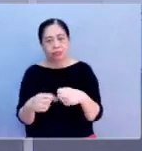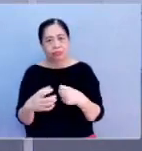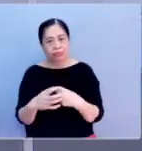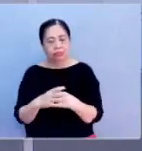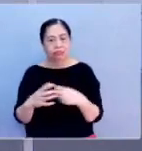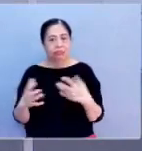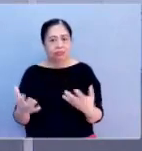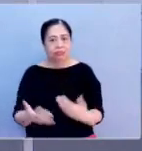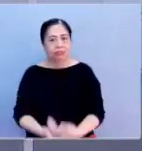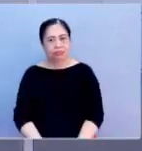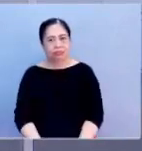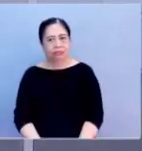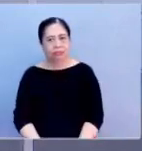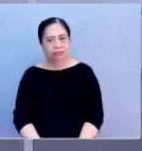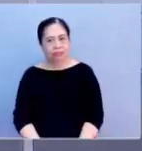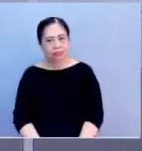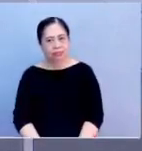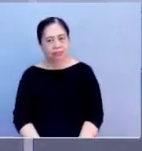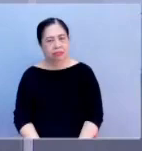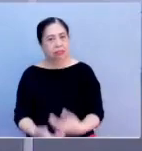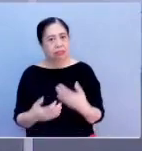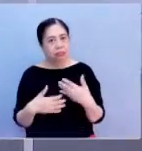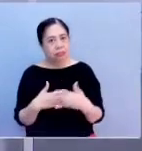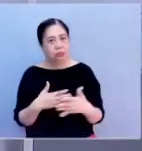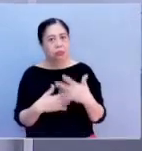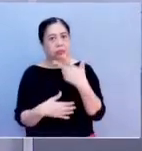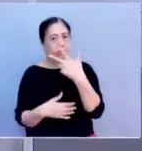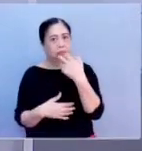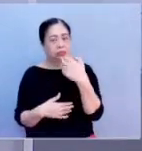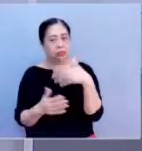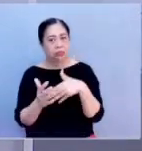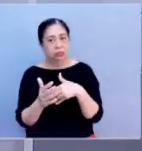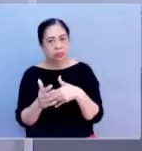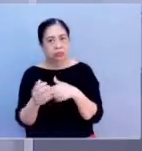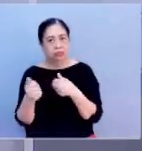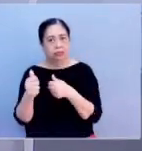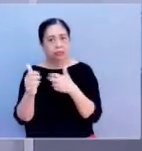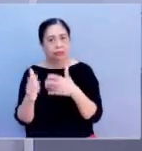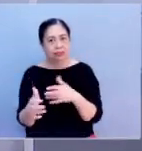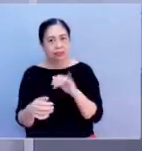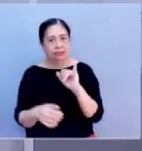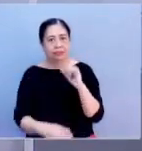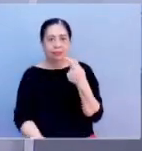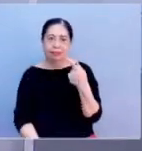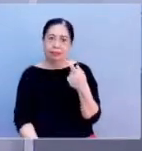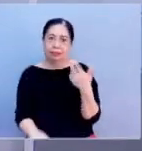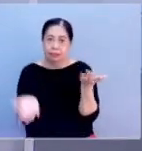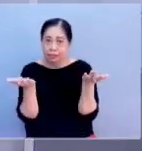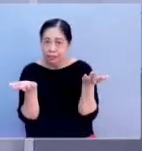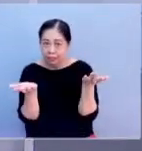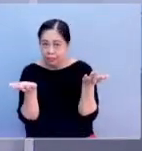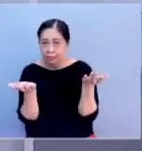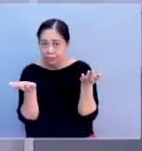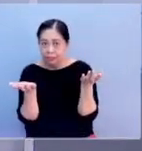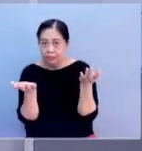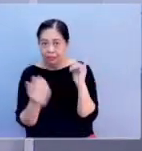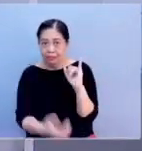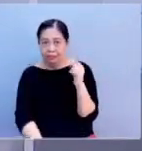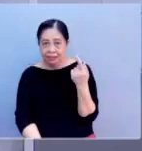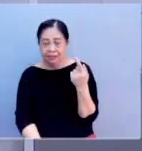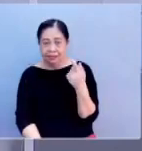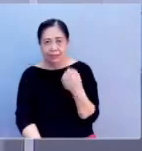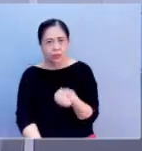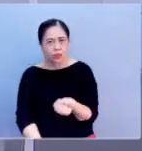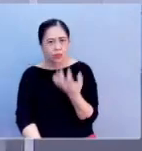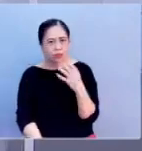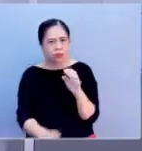What? Two to three years? May almost 300,000 followers na sila on Instagram. Diba? Sa Instagram pa lang yan, ha? Magkano siya?